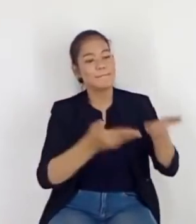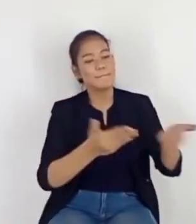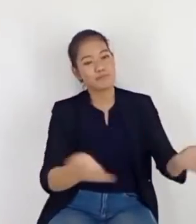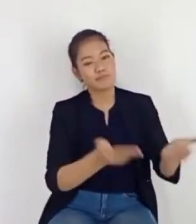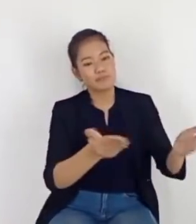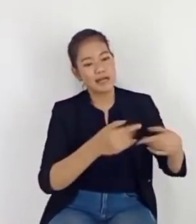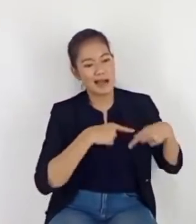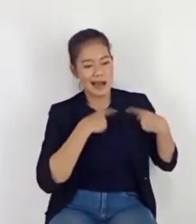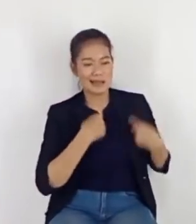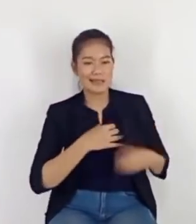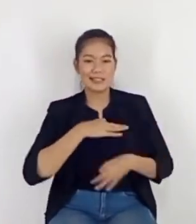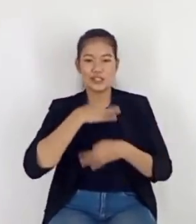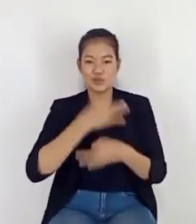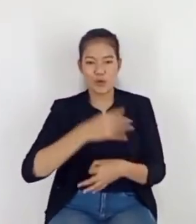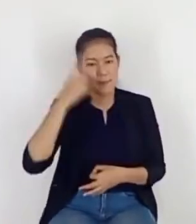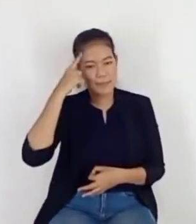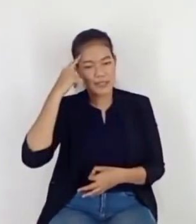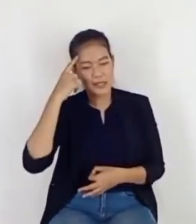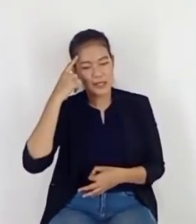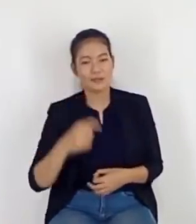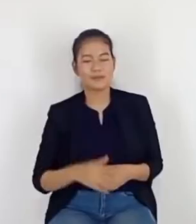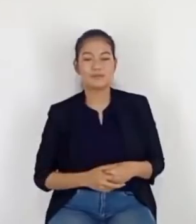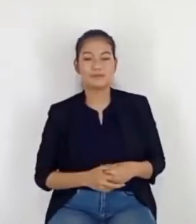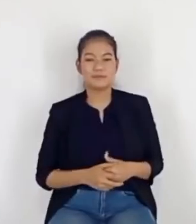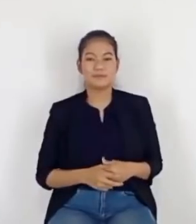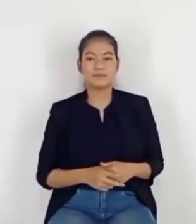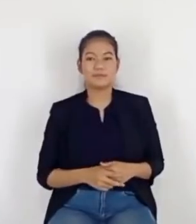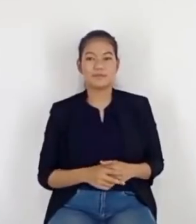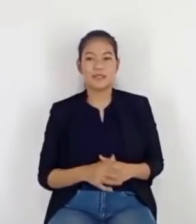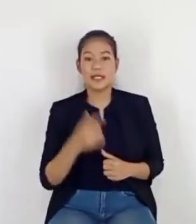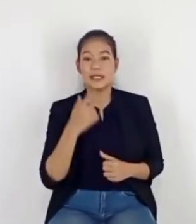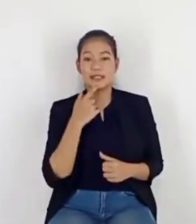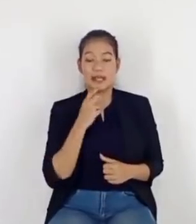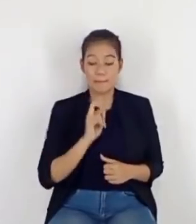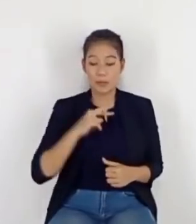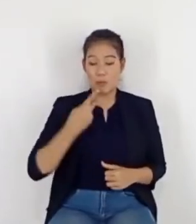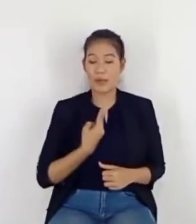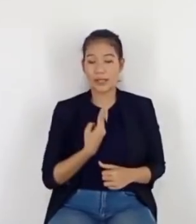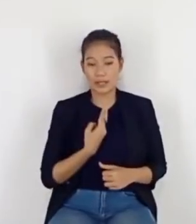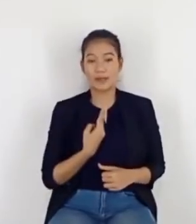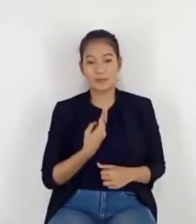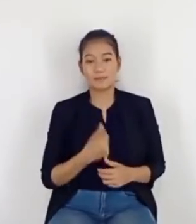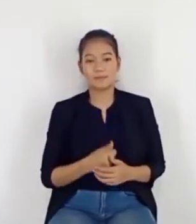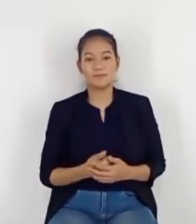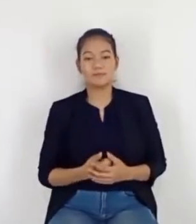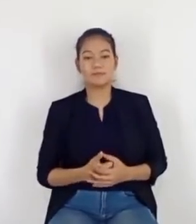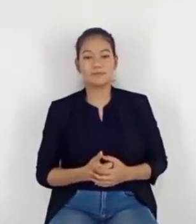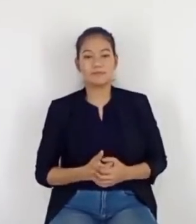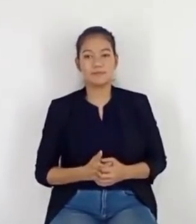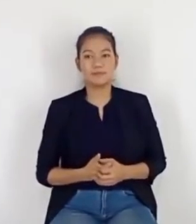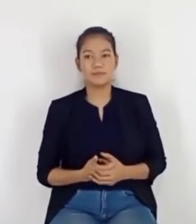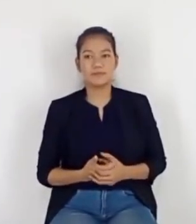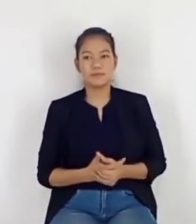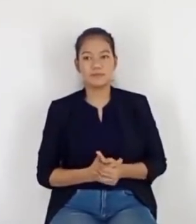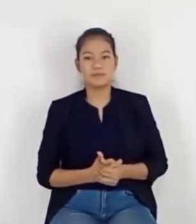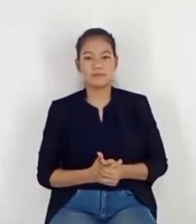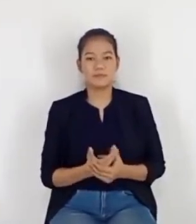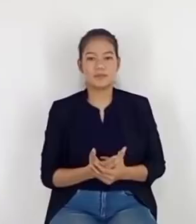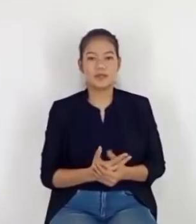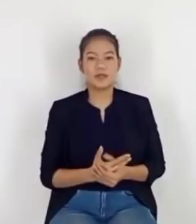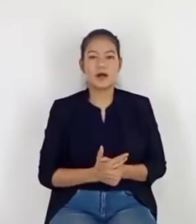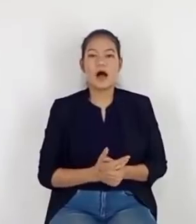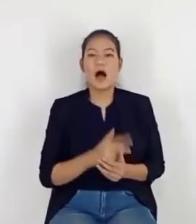jiwa, pikiran manusia. Dalam pertobatan, sekali lagi, harus ada